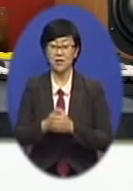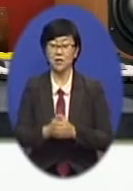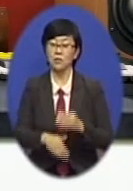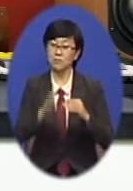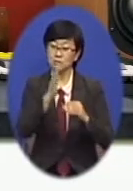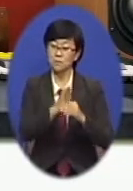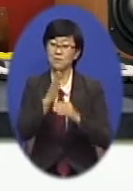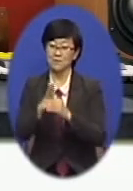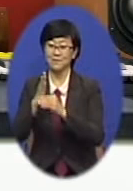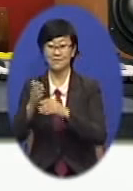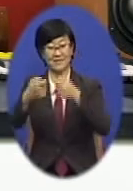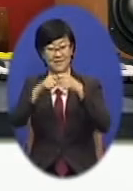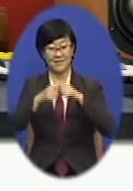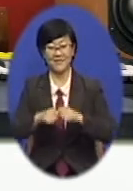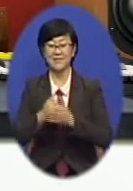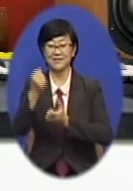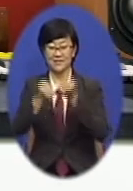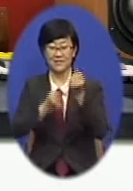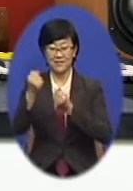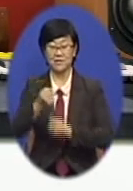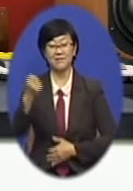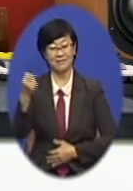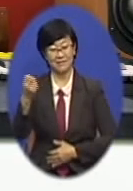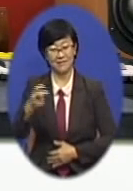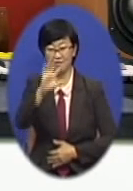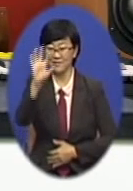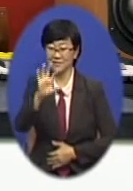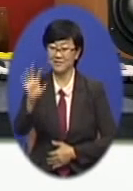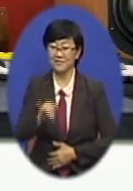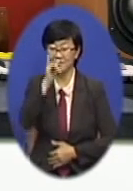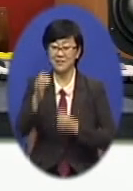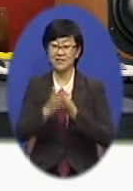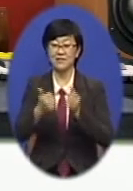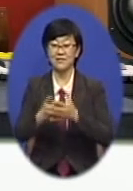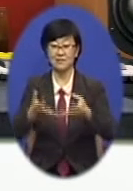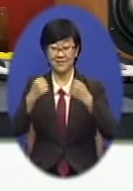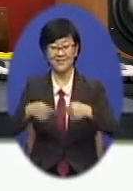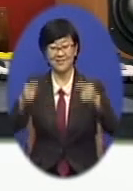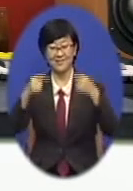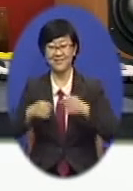중간중간 자세하게 설명을 해드릴 테니까요. 많은 참여